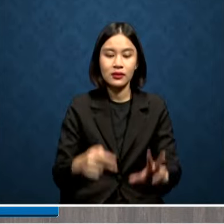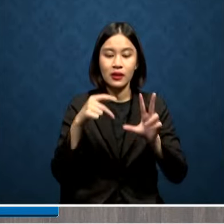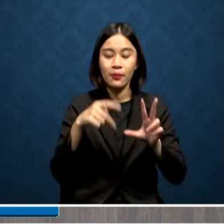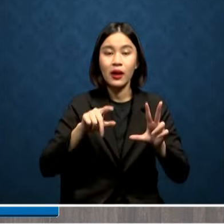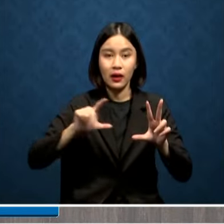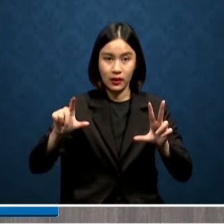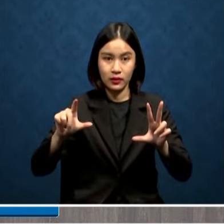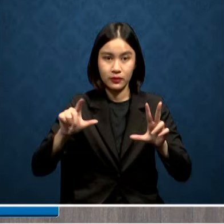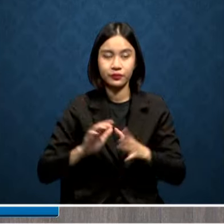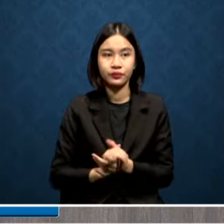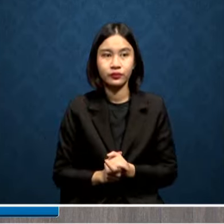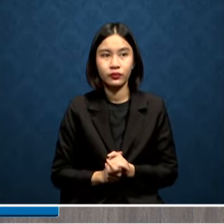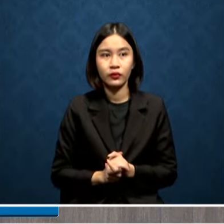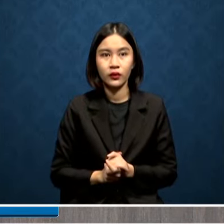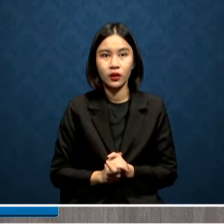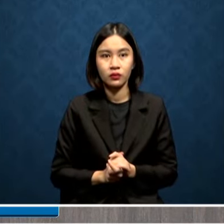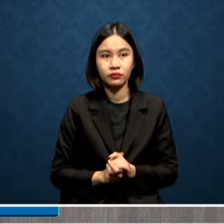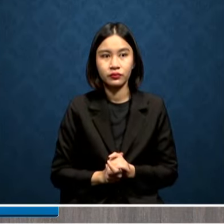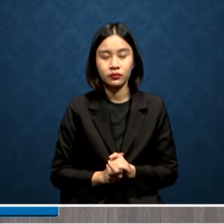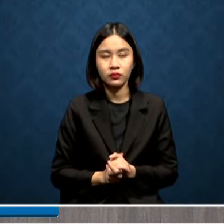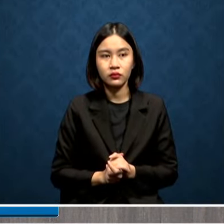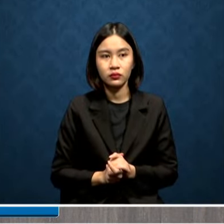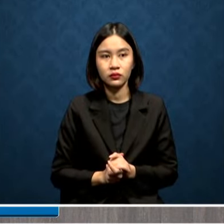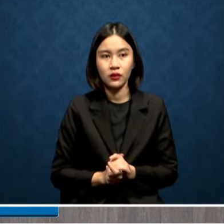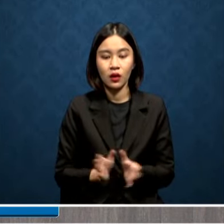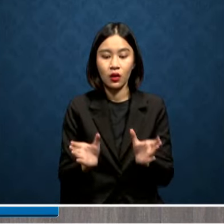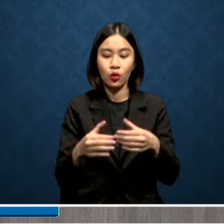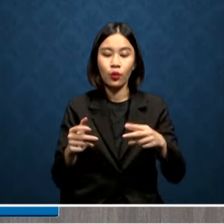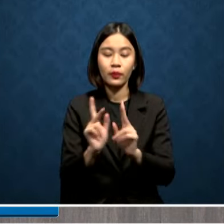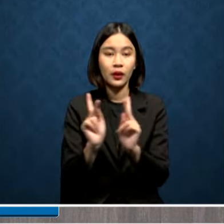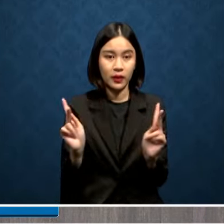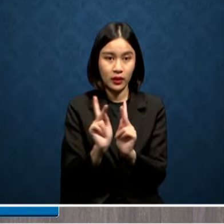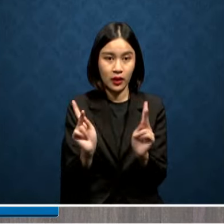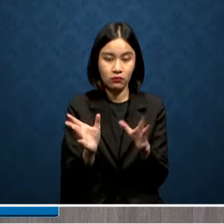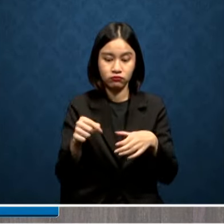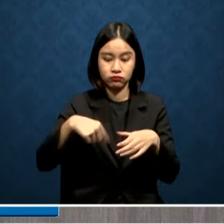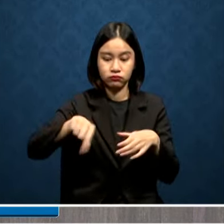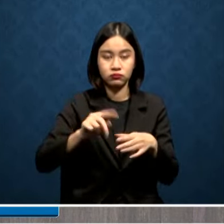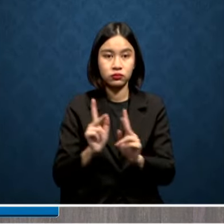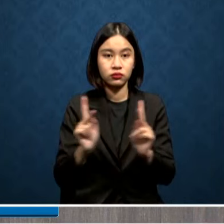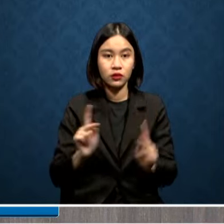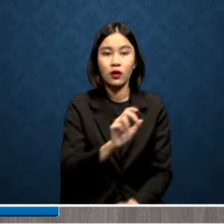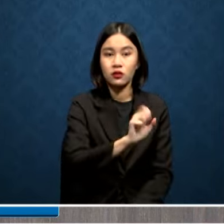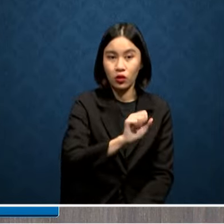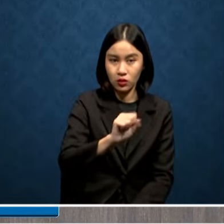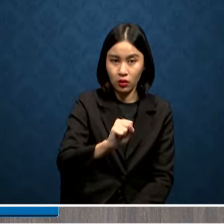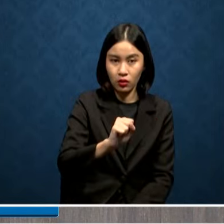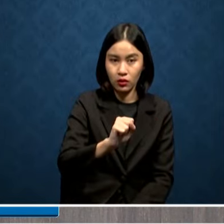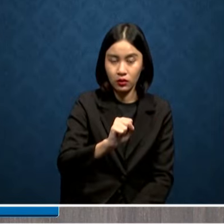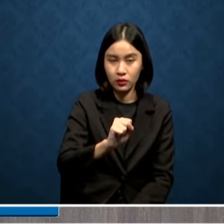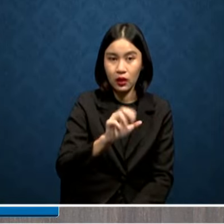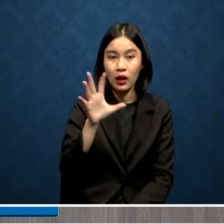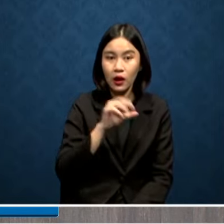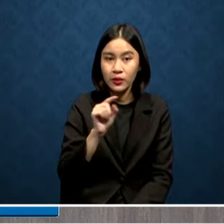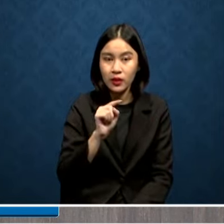บาทดังนั้นการที่คณะกรรมาธิการจากสสซึ่งมา